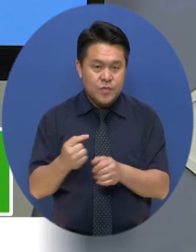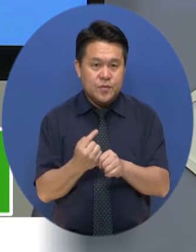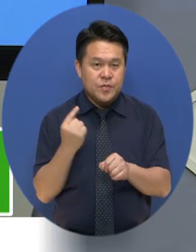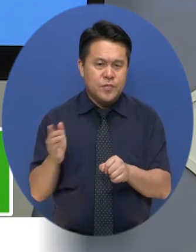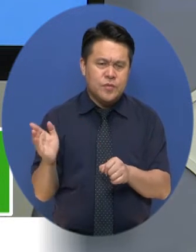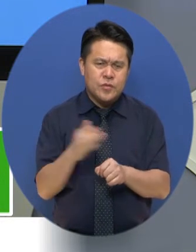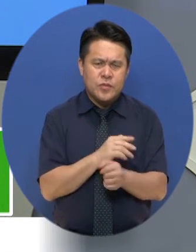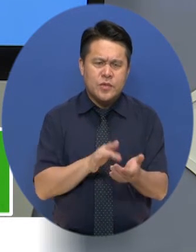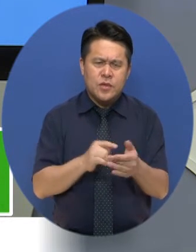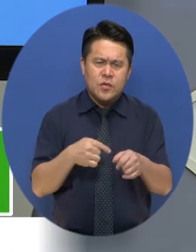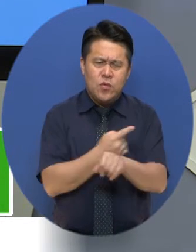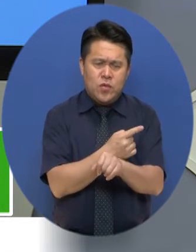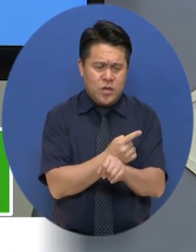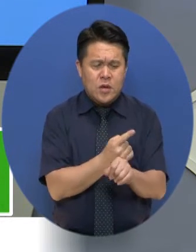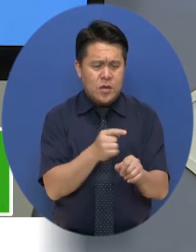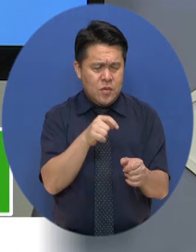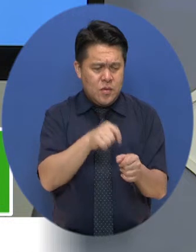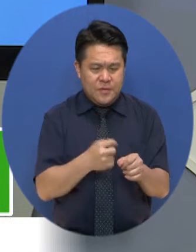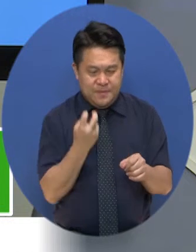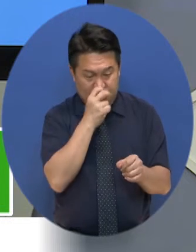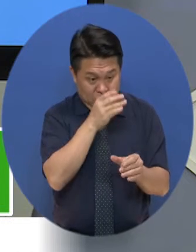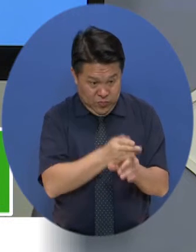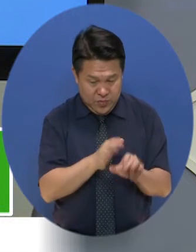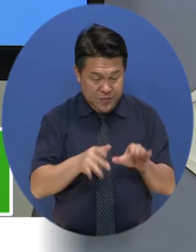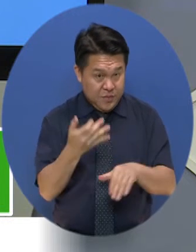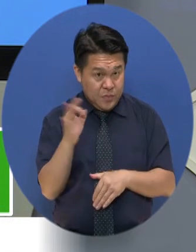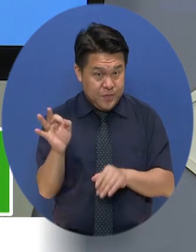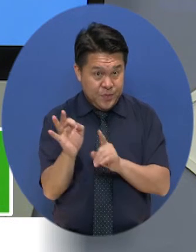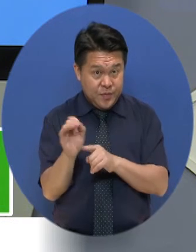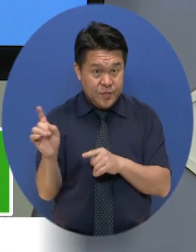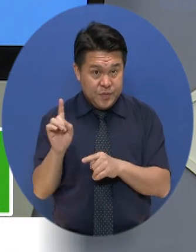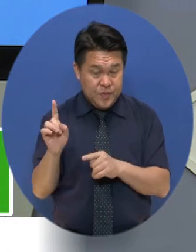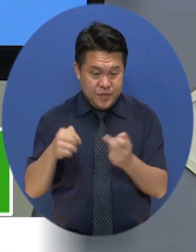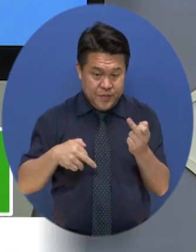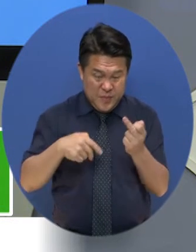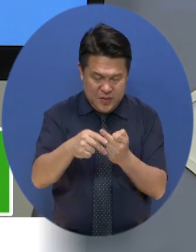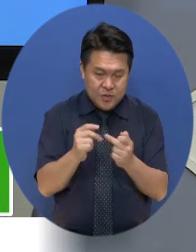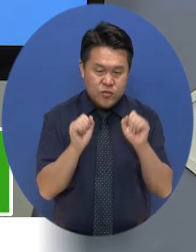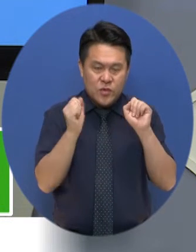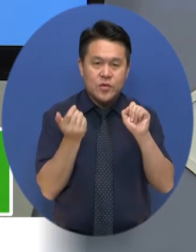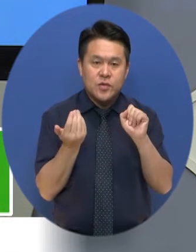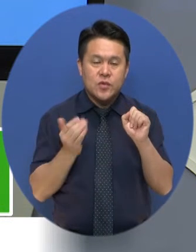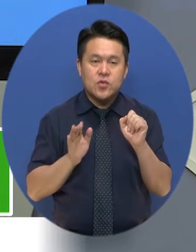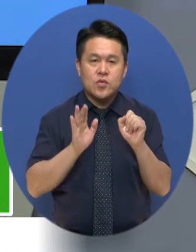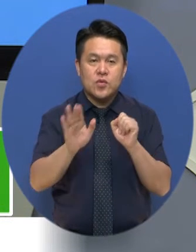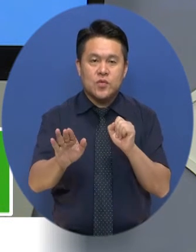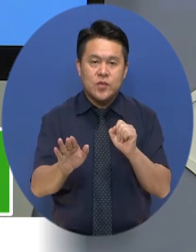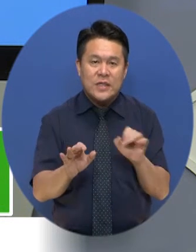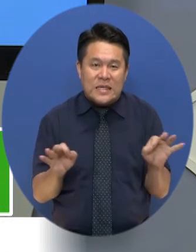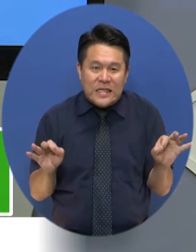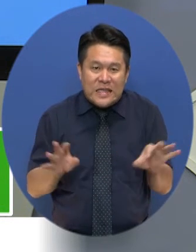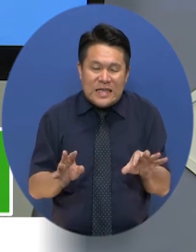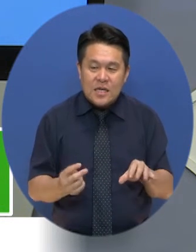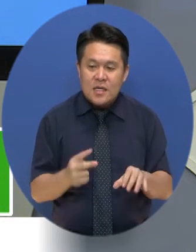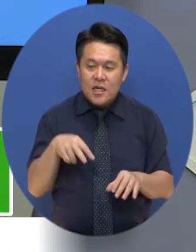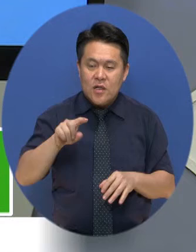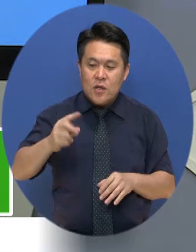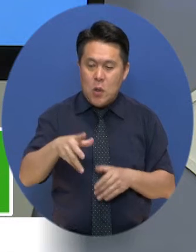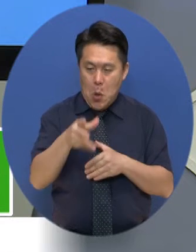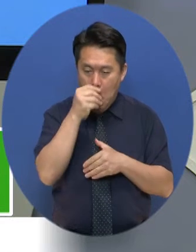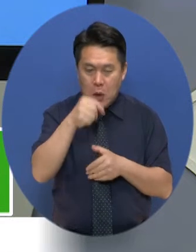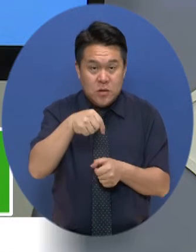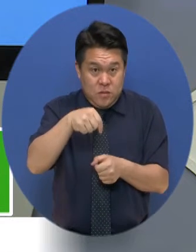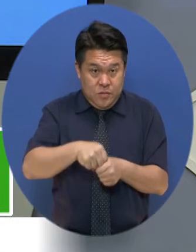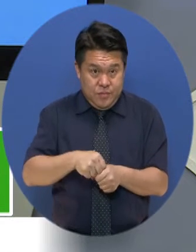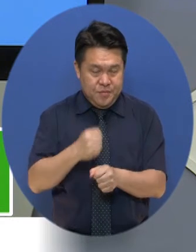관리하고 있는데요 이번에 허가된 제품은 등산과 운동 전후 등의 산소를 일시적으로 공급하기 위해 생산된